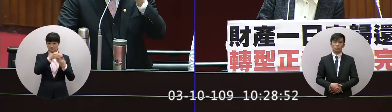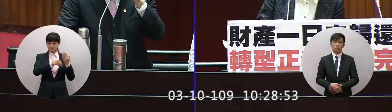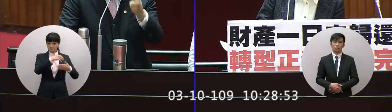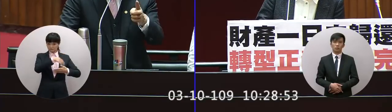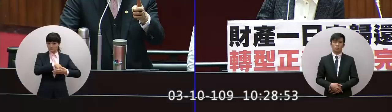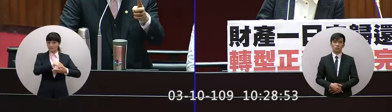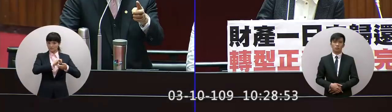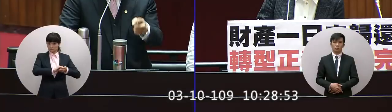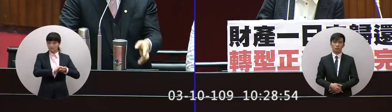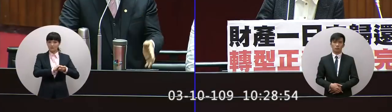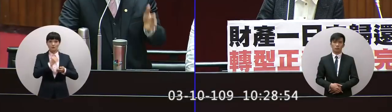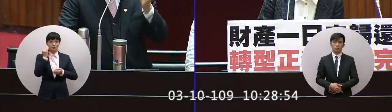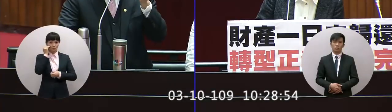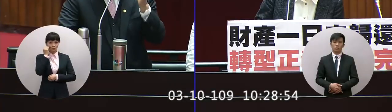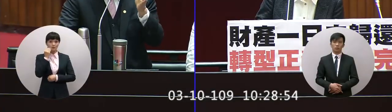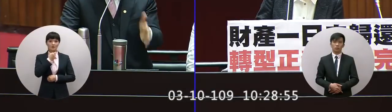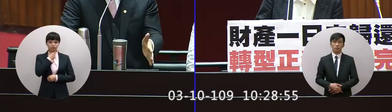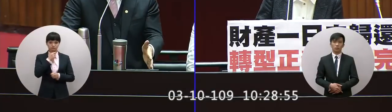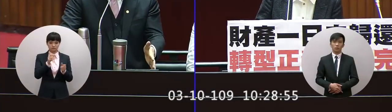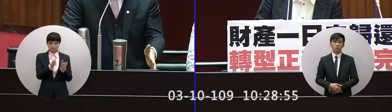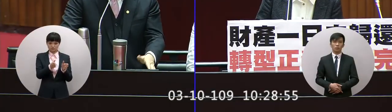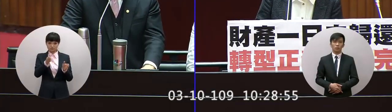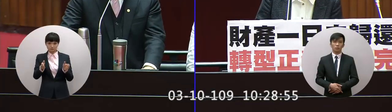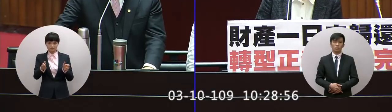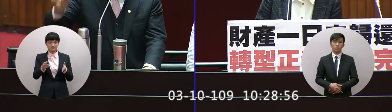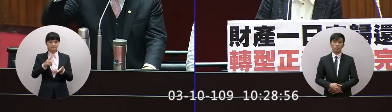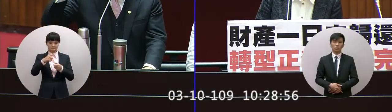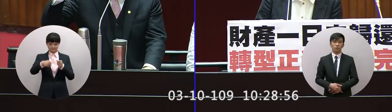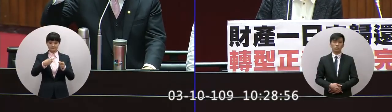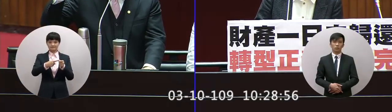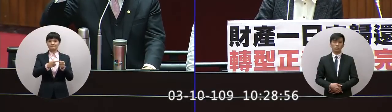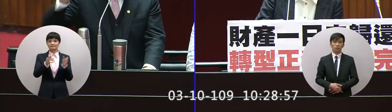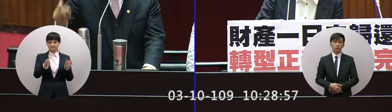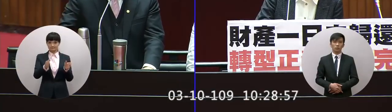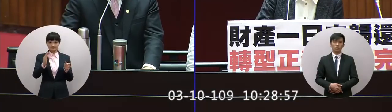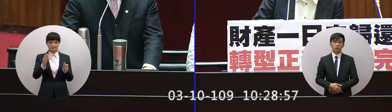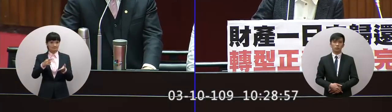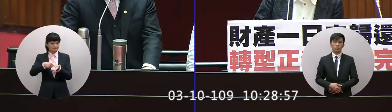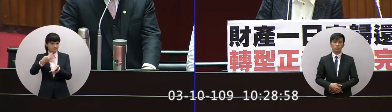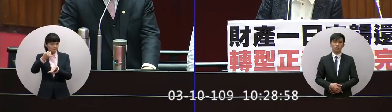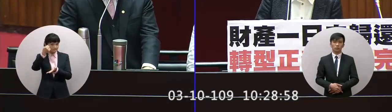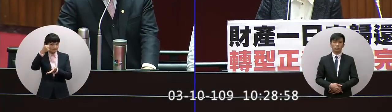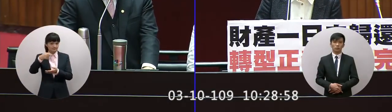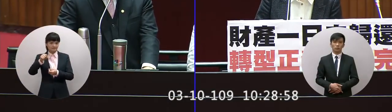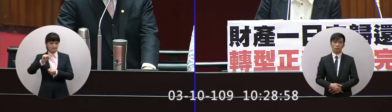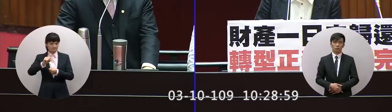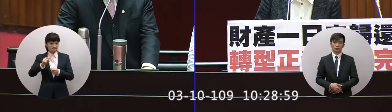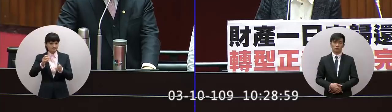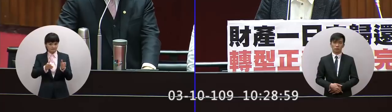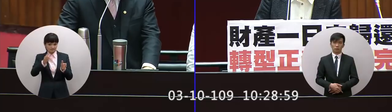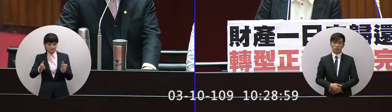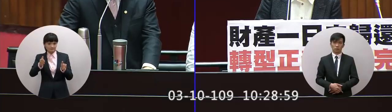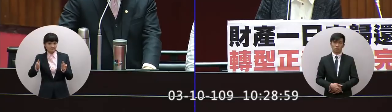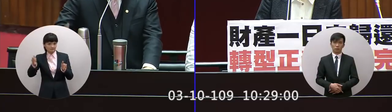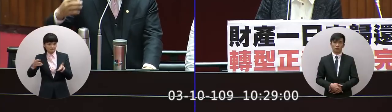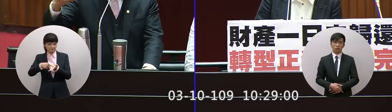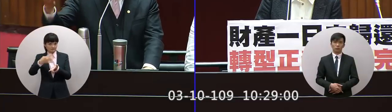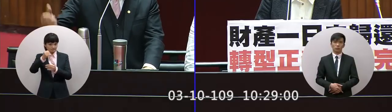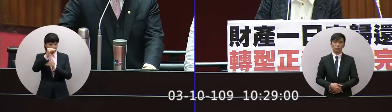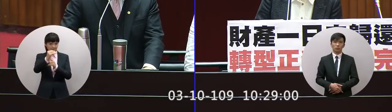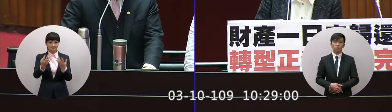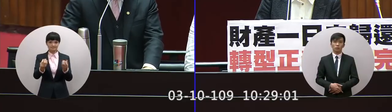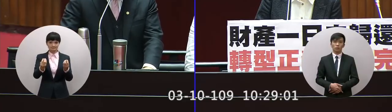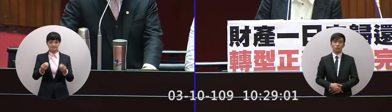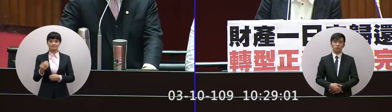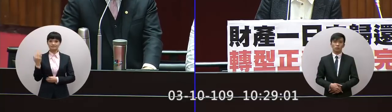延长就是1年，但不限次数，那总统有在228当天在228公园